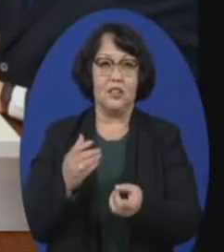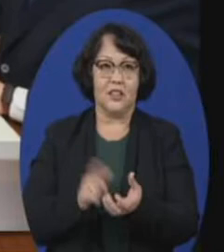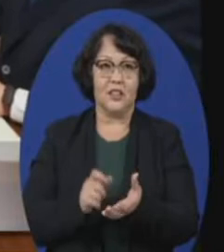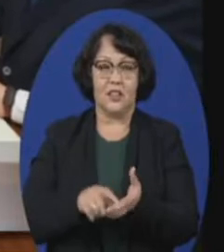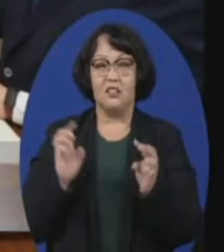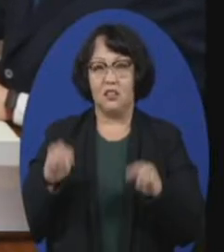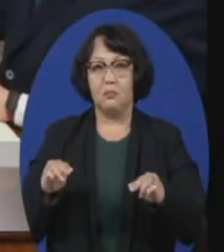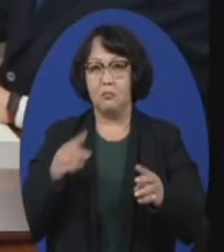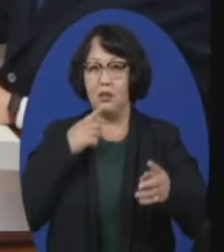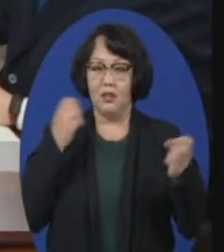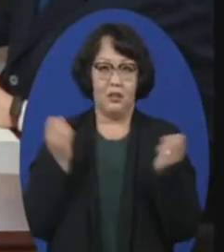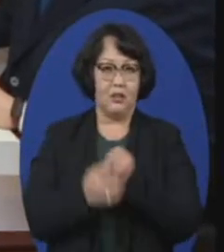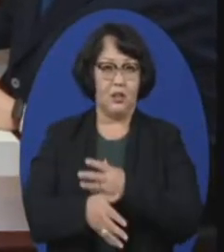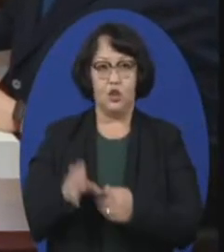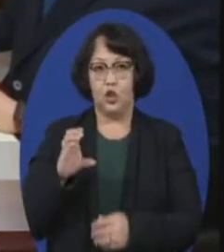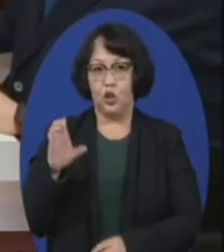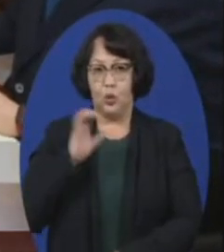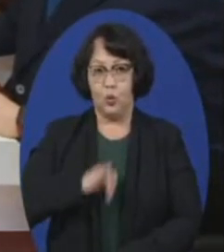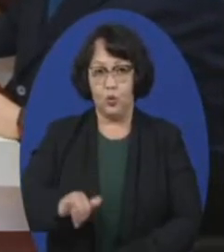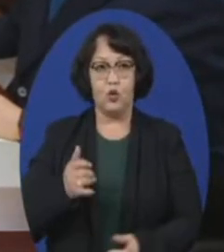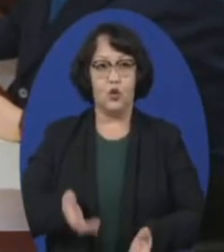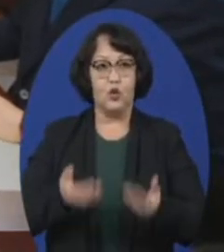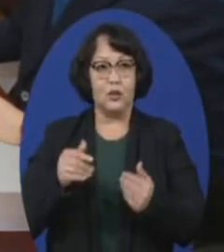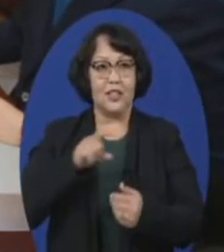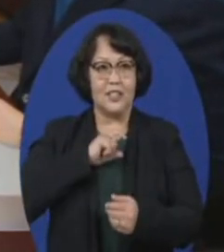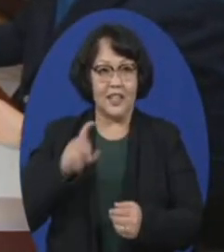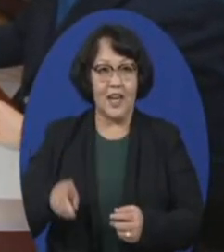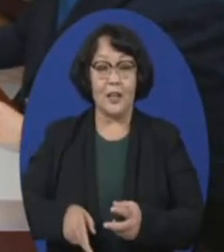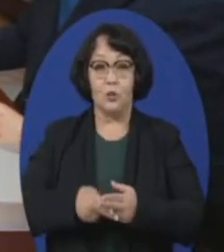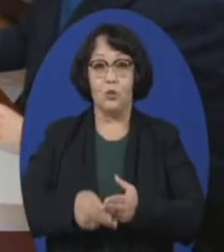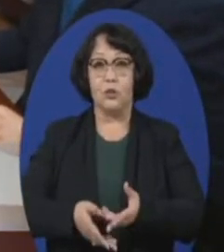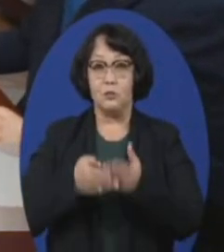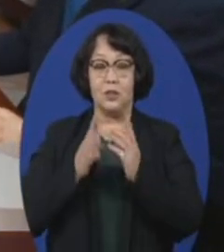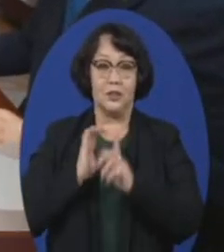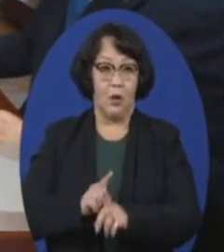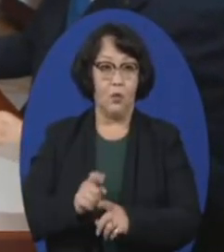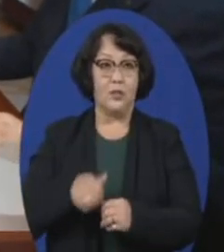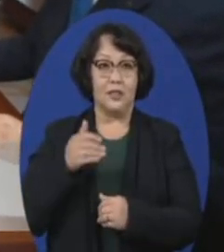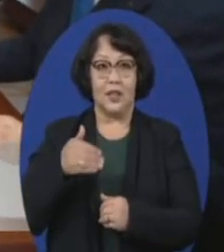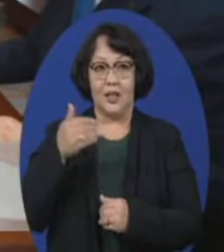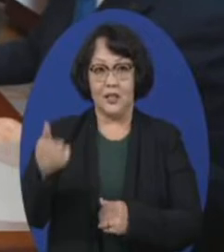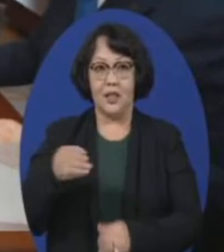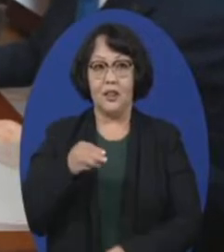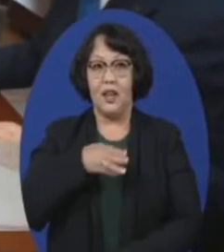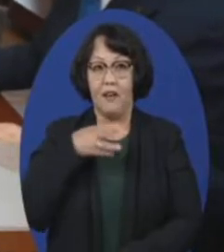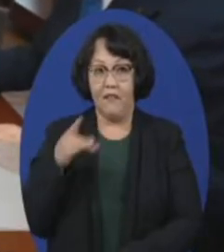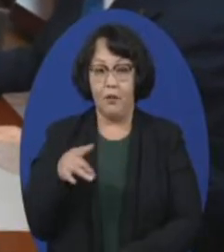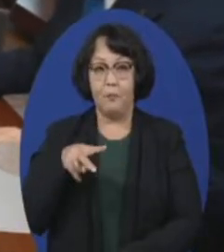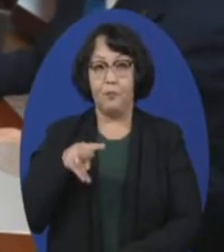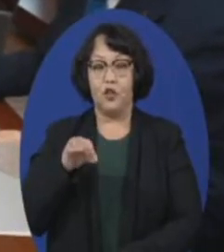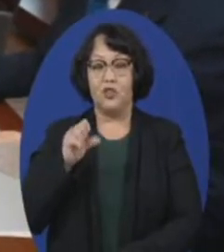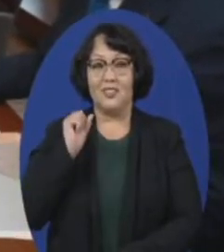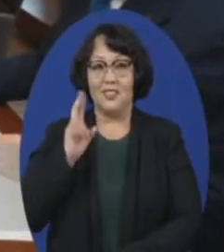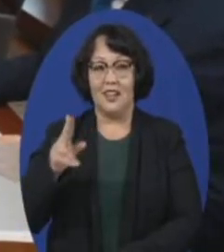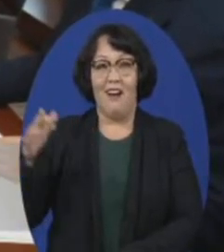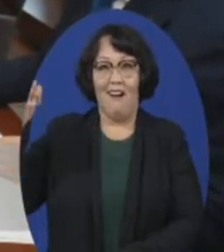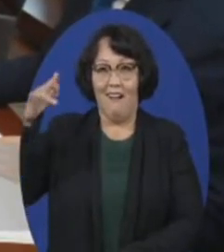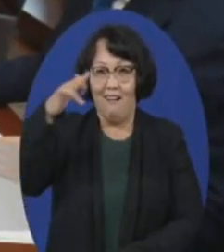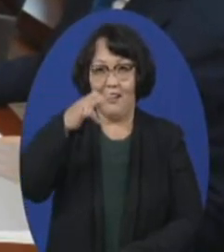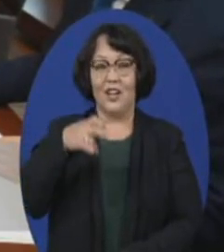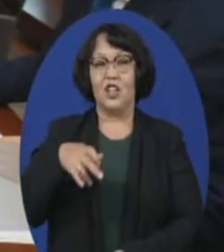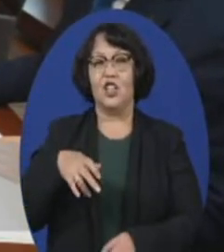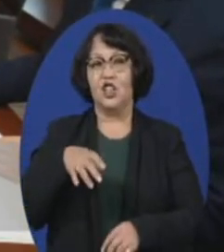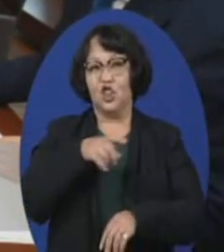тухай ярилцлаа. Талууд бүгд найрамдах солонгос улсын хөнгөлөлттэй зээл бусалтгүй тусламжийн хүрээнд цаашид тээвэр логистик, агарын чиглэлийн